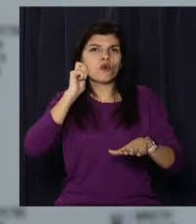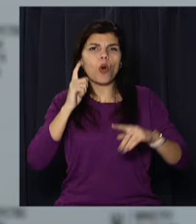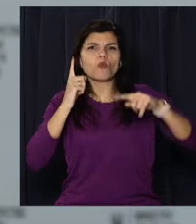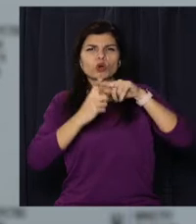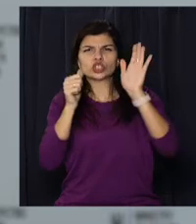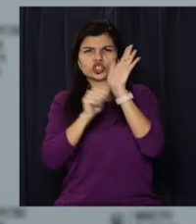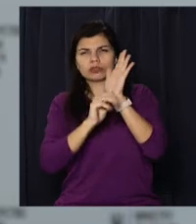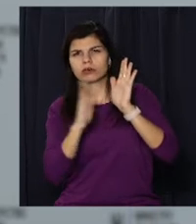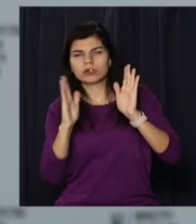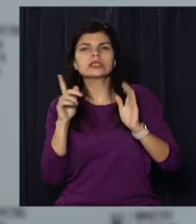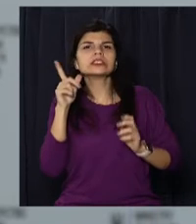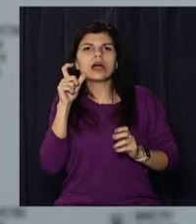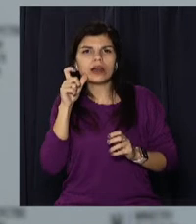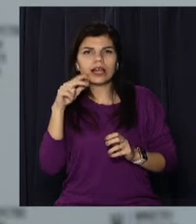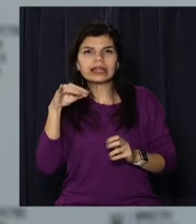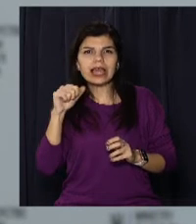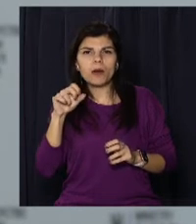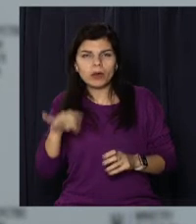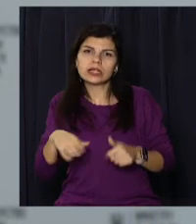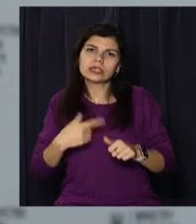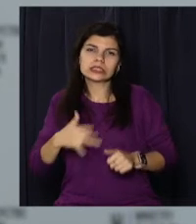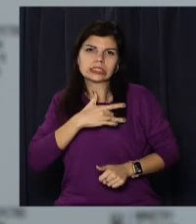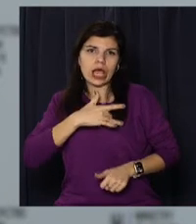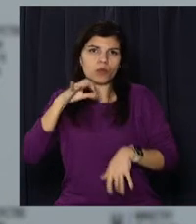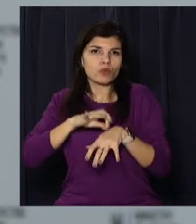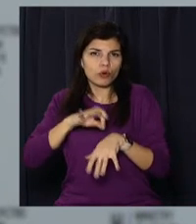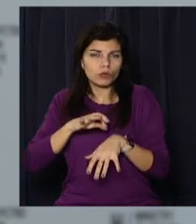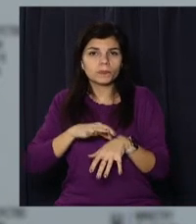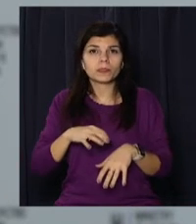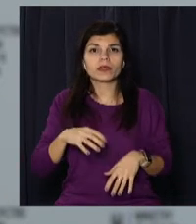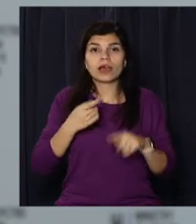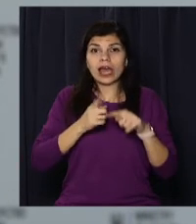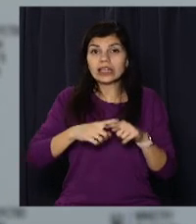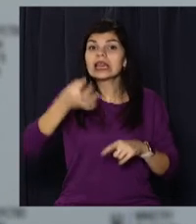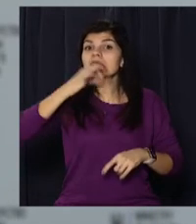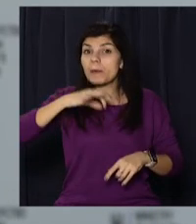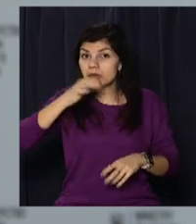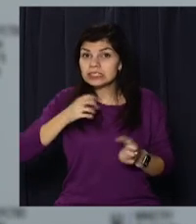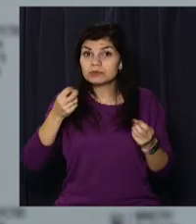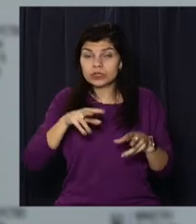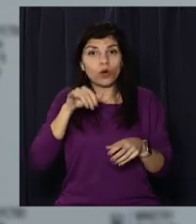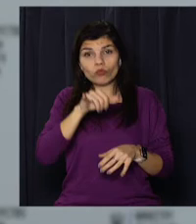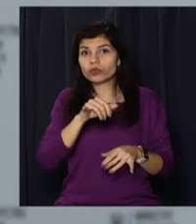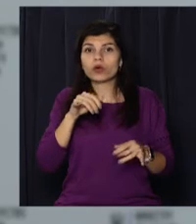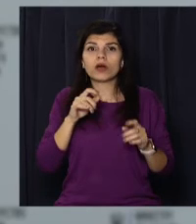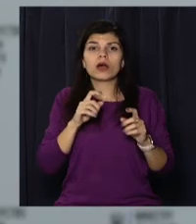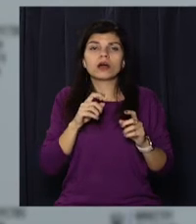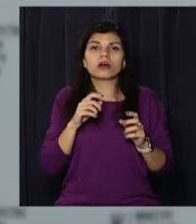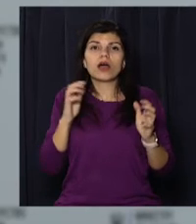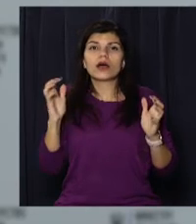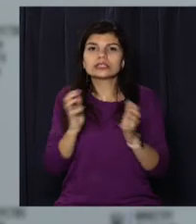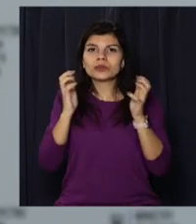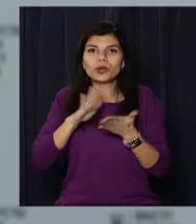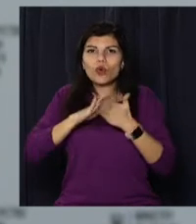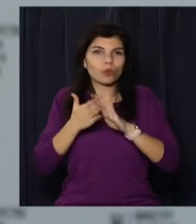років, цукровий діабет або хвороби серця. Молнупіравір – це пігулки, тому він не має особливих вимог зберігання і